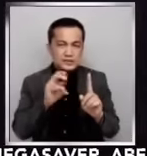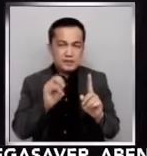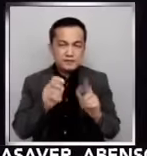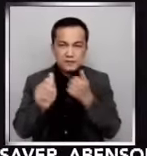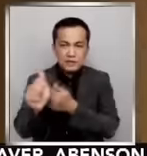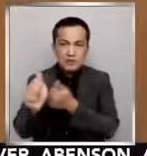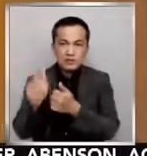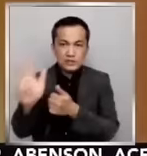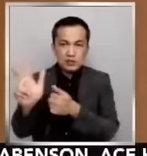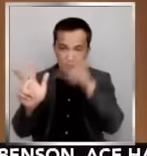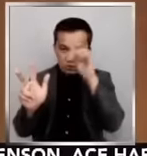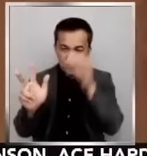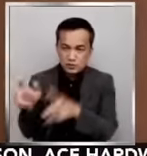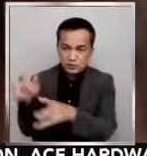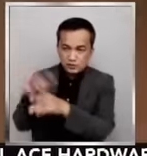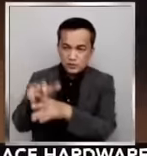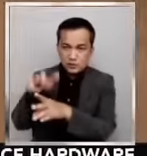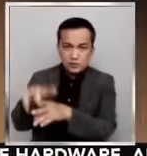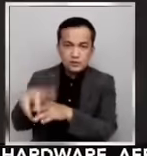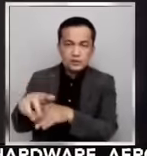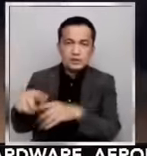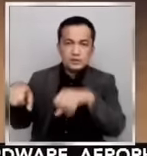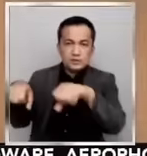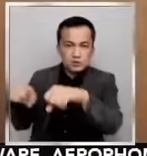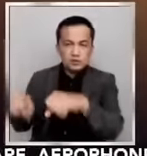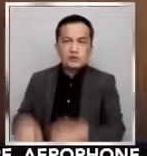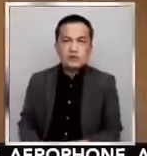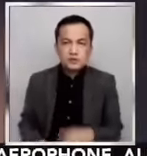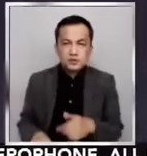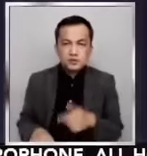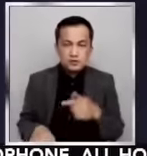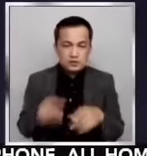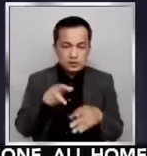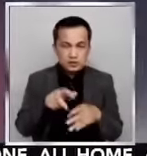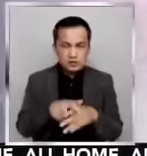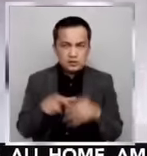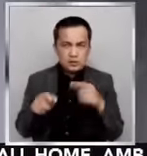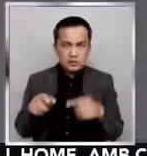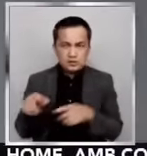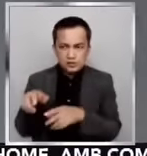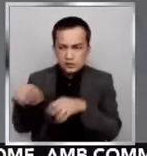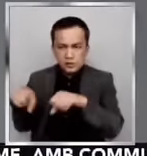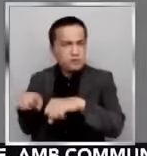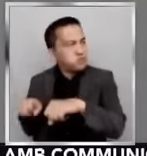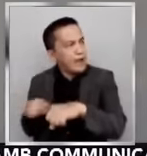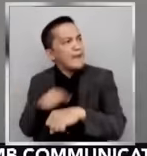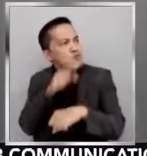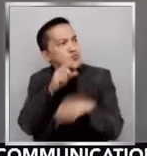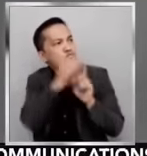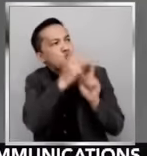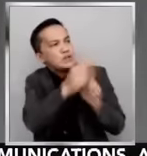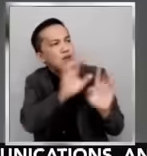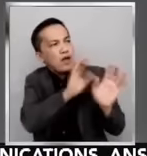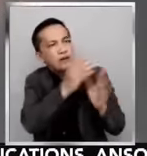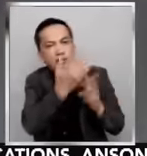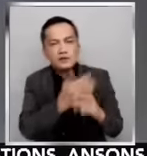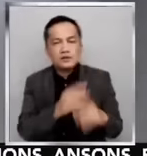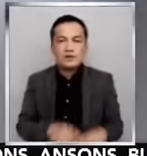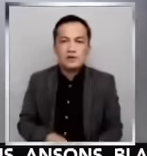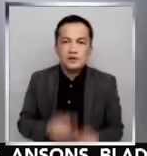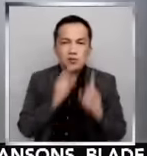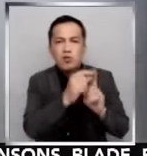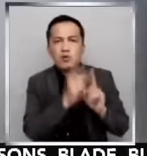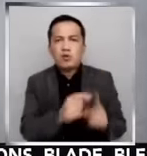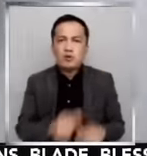lalaking sakay ng iisang motorsiklo. Ang rider nagmumura at sumisigaw raw ng huwag makialam.